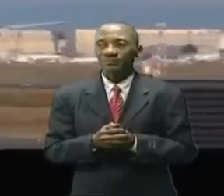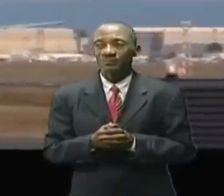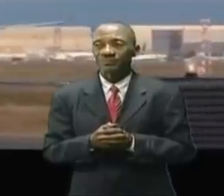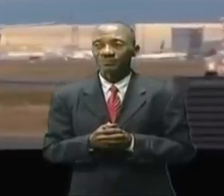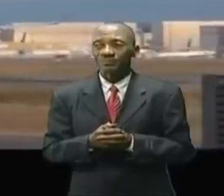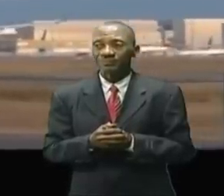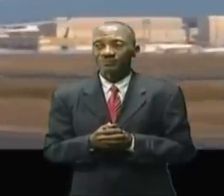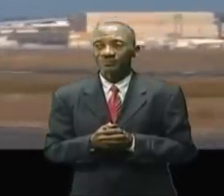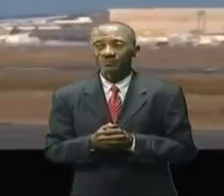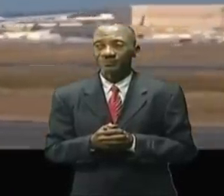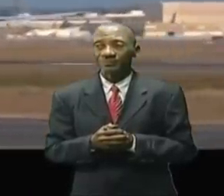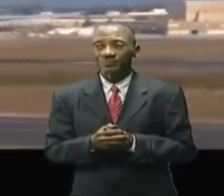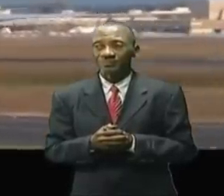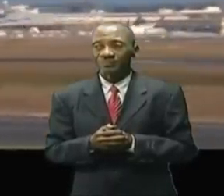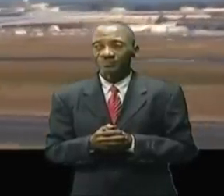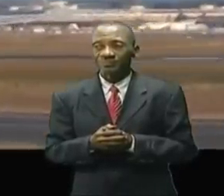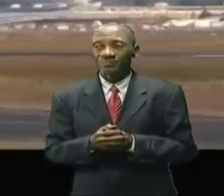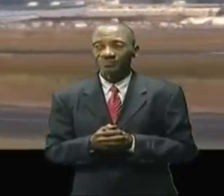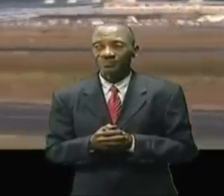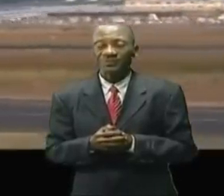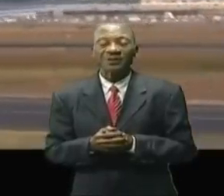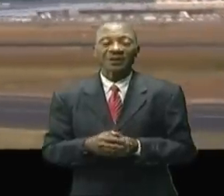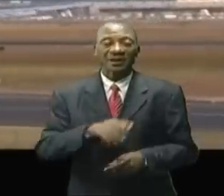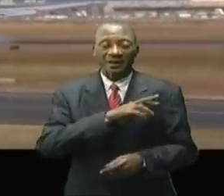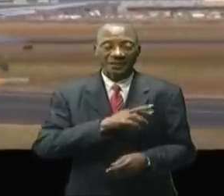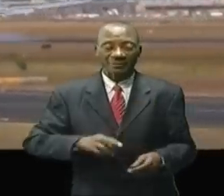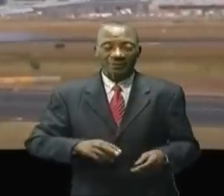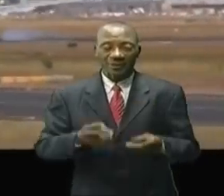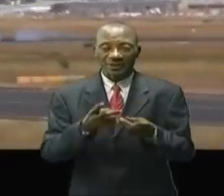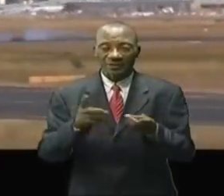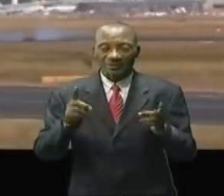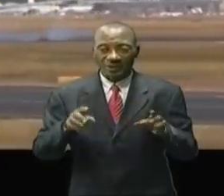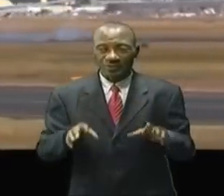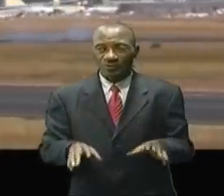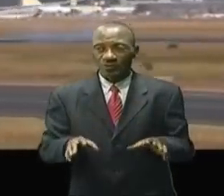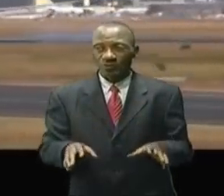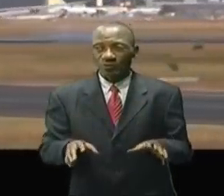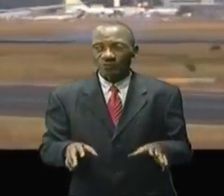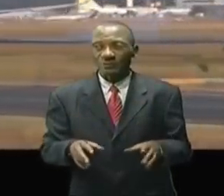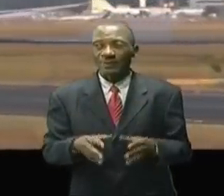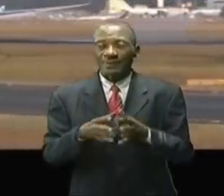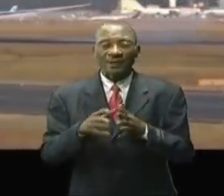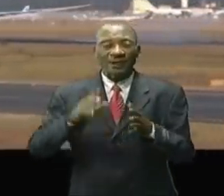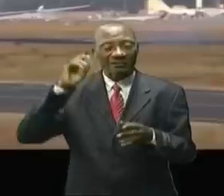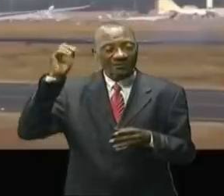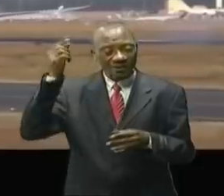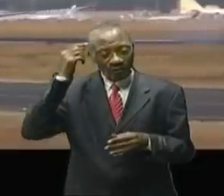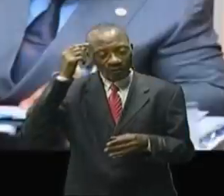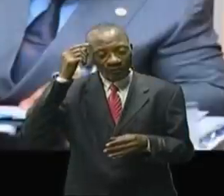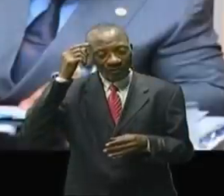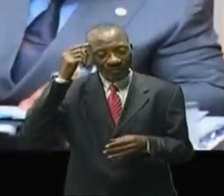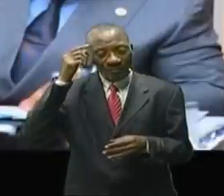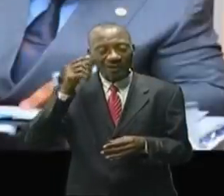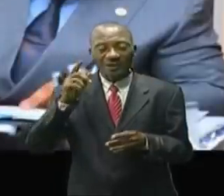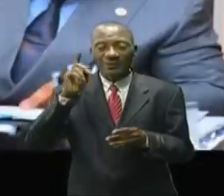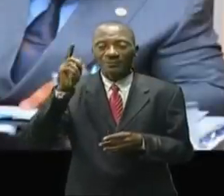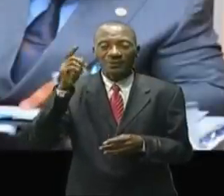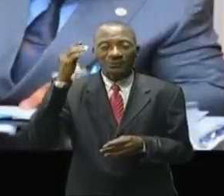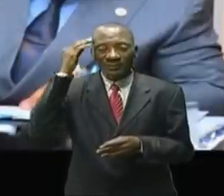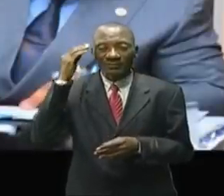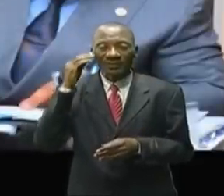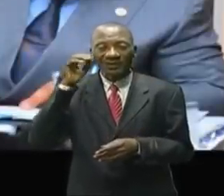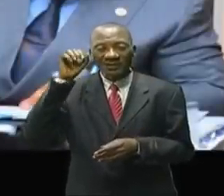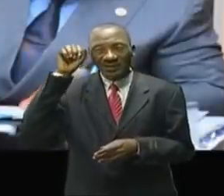63 ans après l'indépendance, la République démocratique du Congo, à travers le gouvernement Samalou Kondé et sous la houlette du